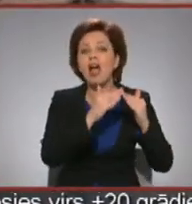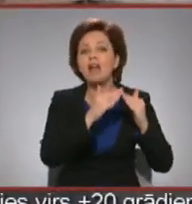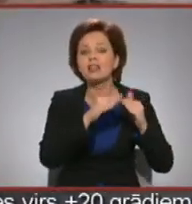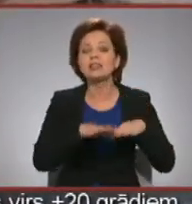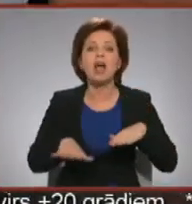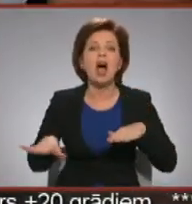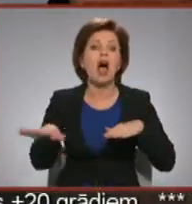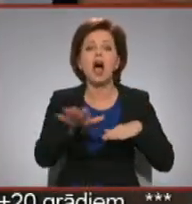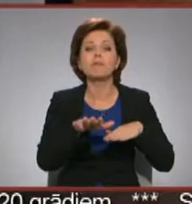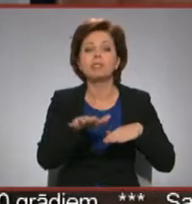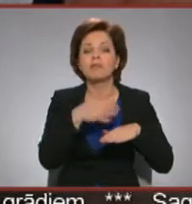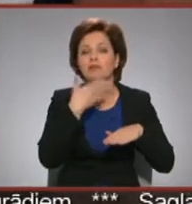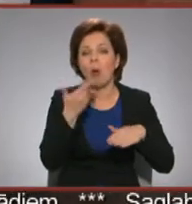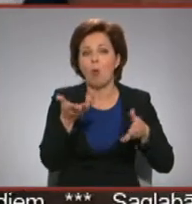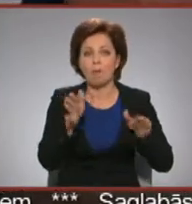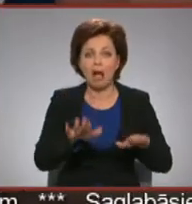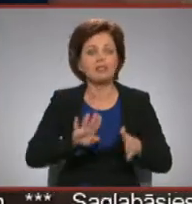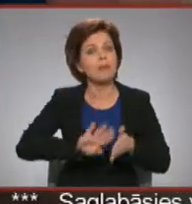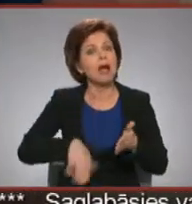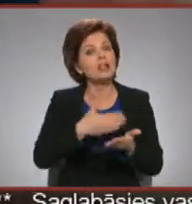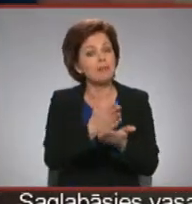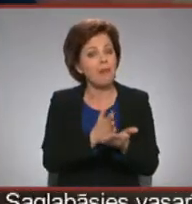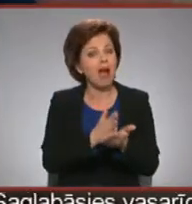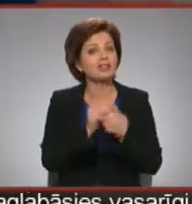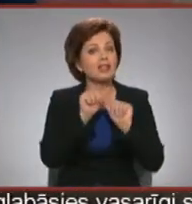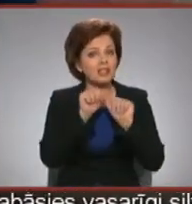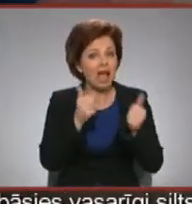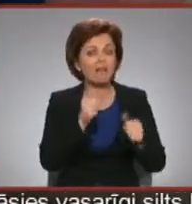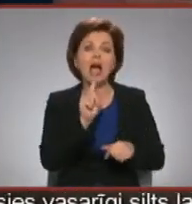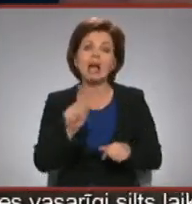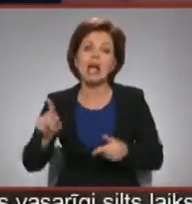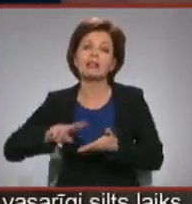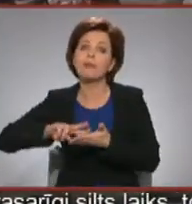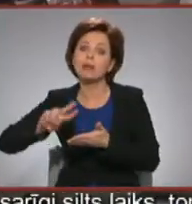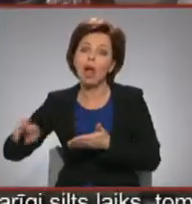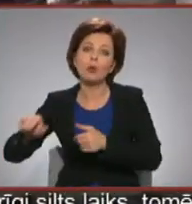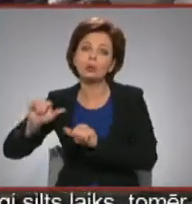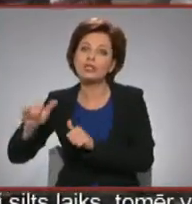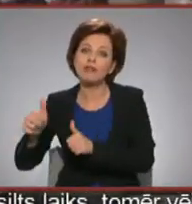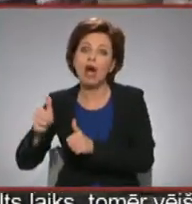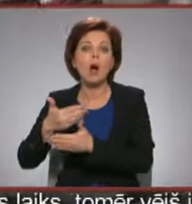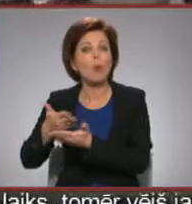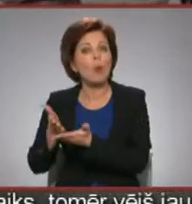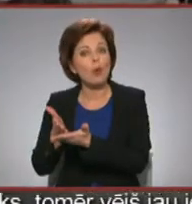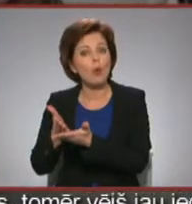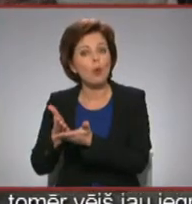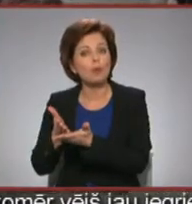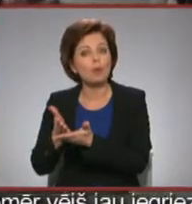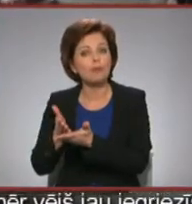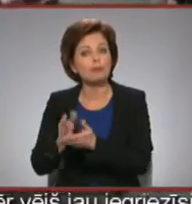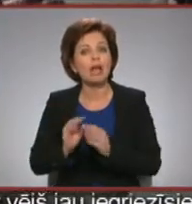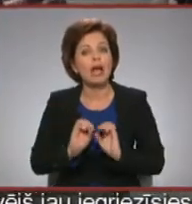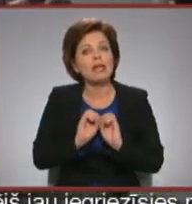daudz nebija atlicis, tomēr bez maizes neiztikt, un te nu katram ir ļauts izveidot savu kukulīti un ielikt tajā